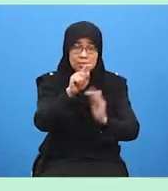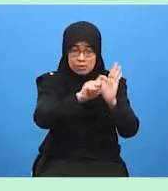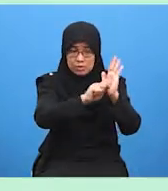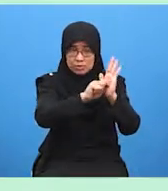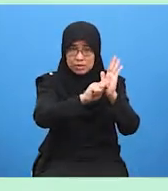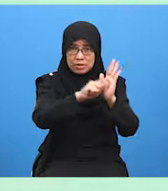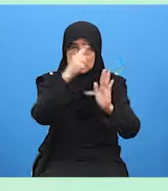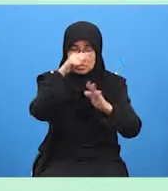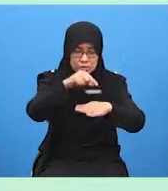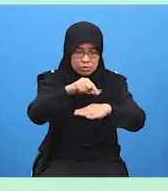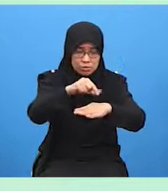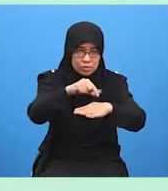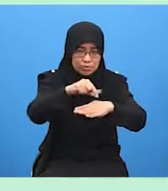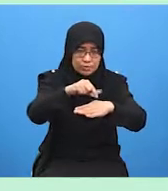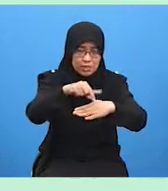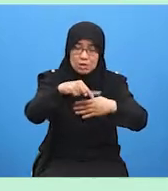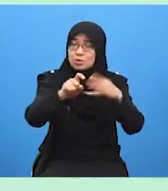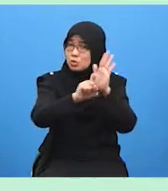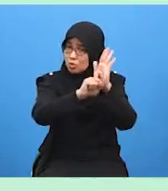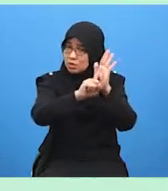garisan pemadam pada fabrik